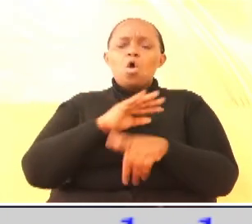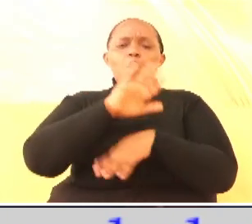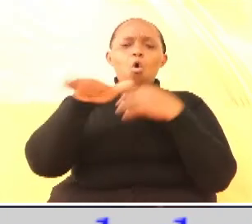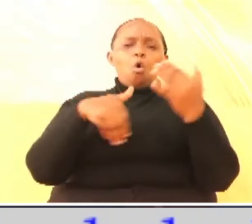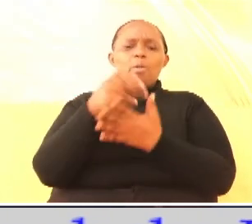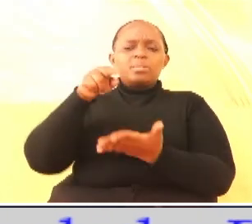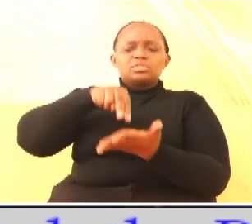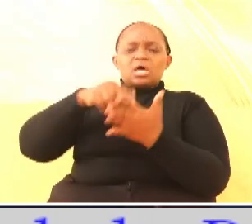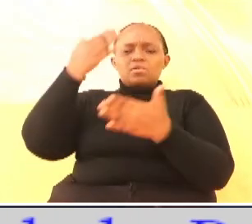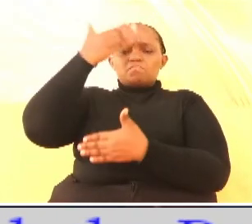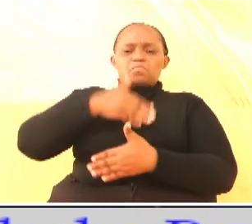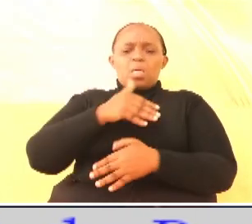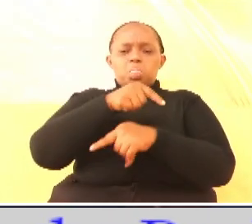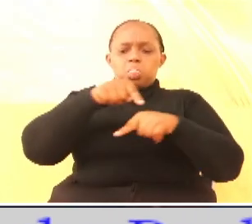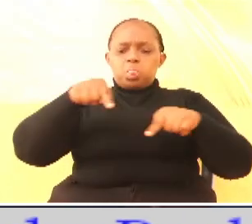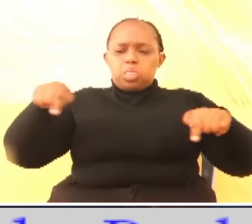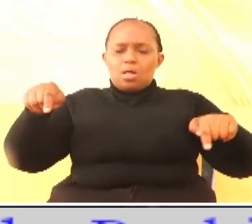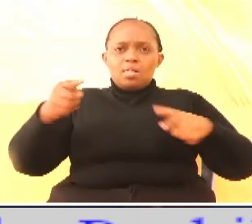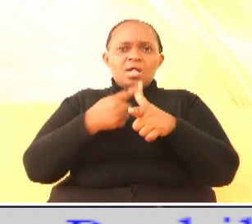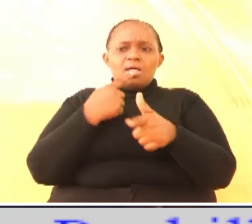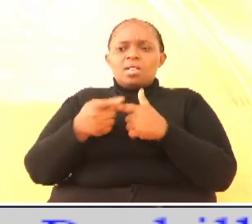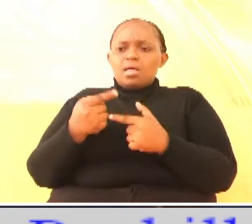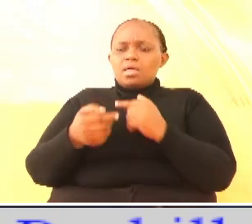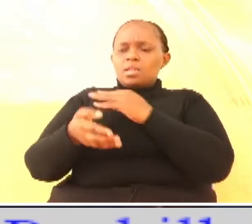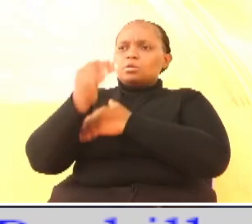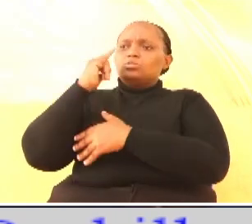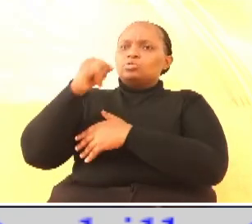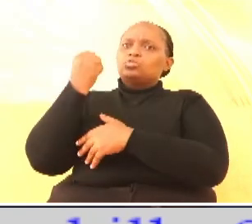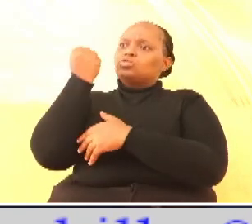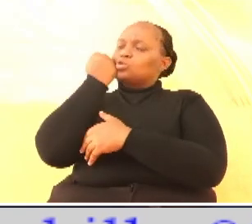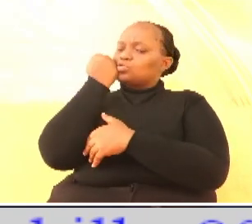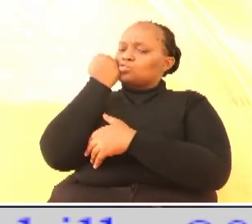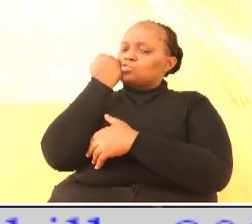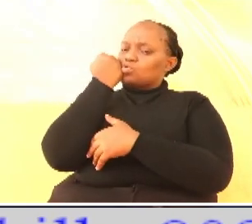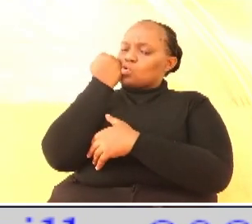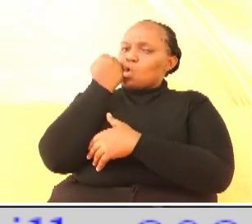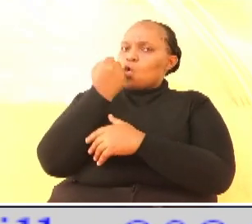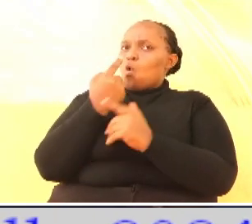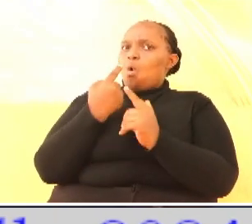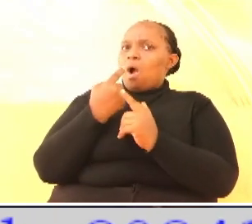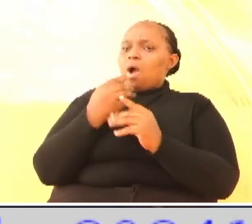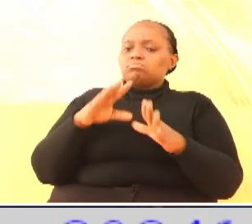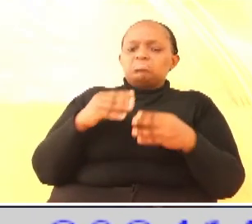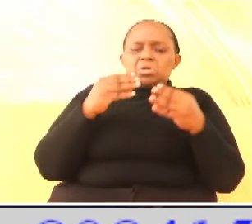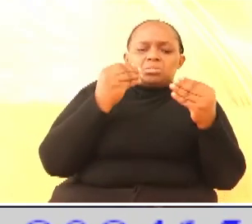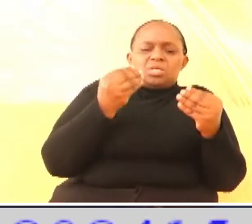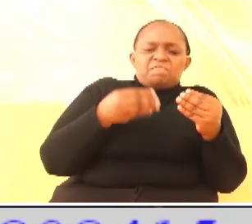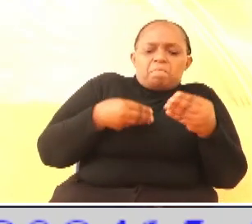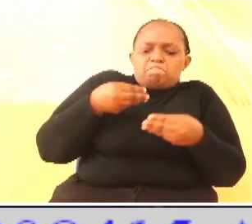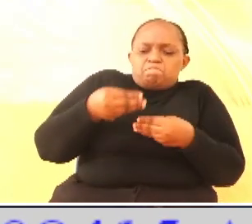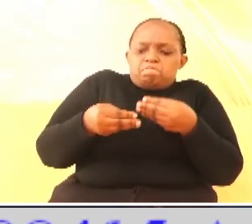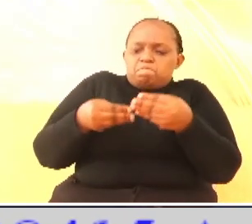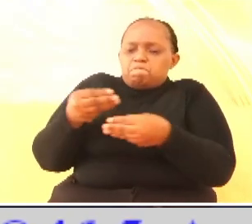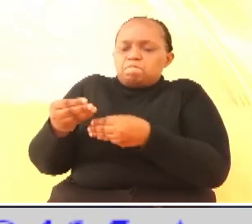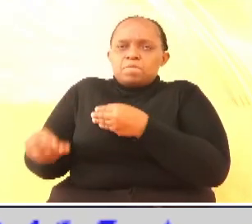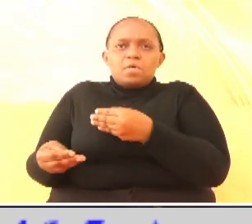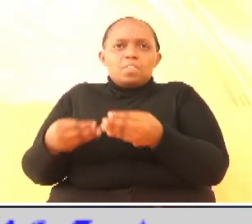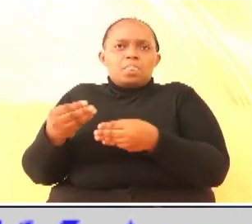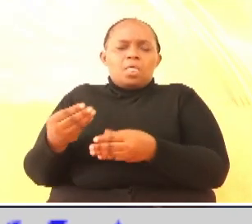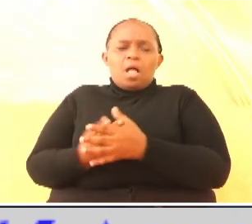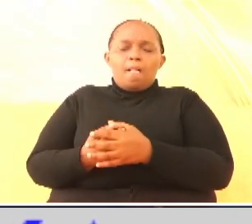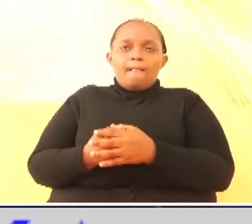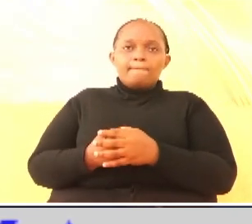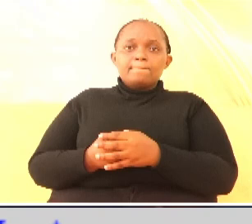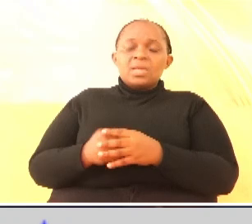yake. Akaanza sasa kuambia kwa heri na kuwaachia urithi. Akawaachia urithi